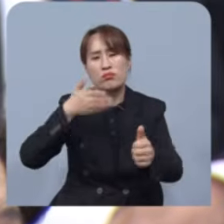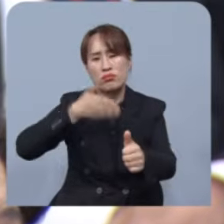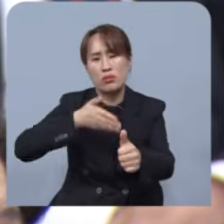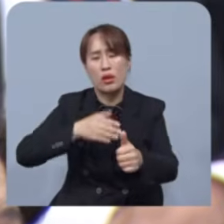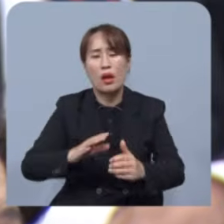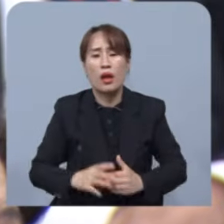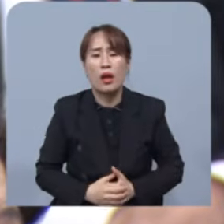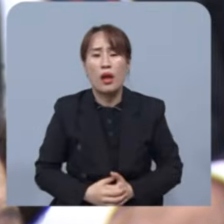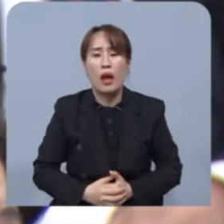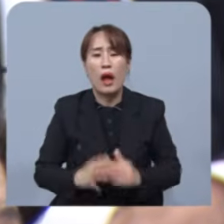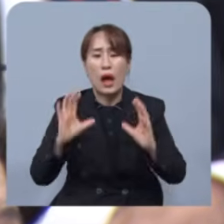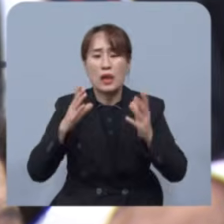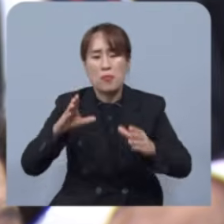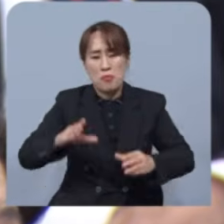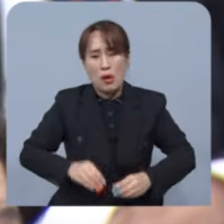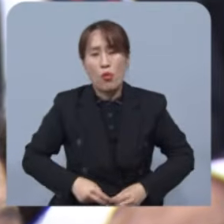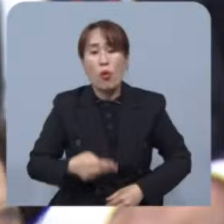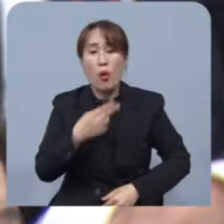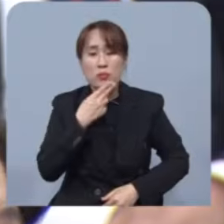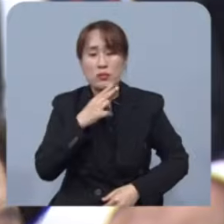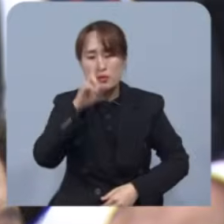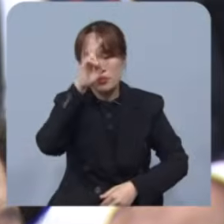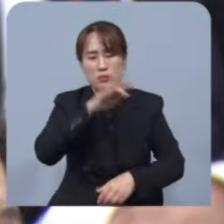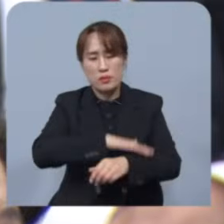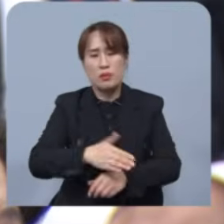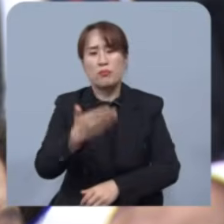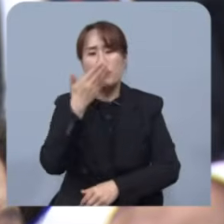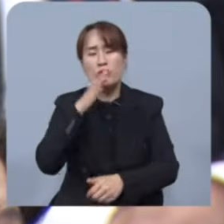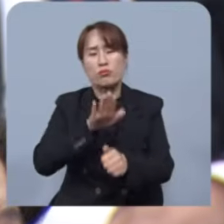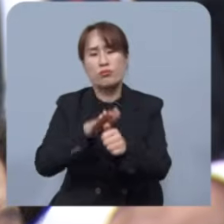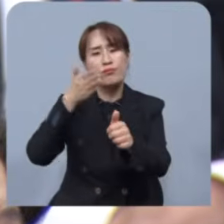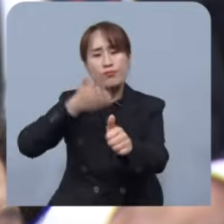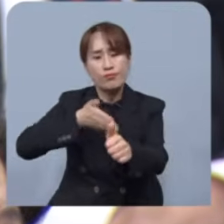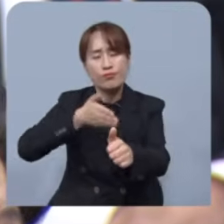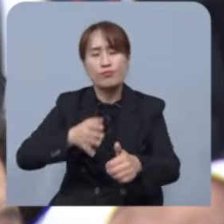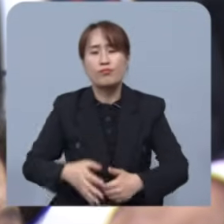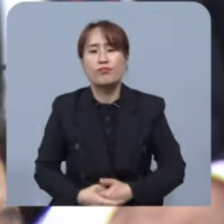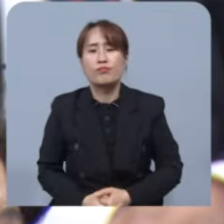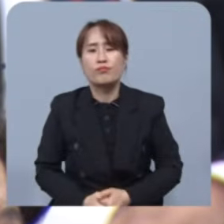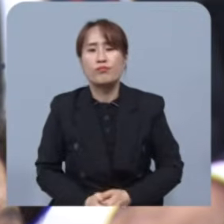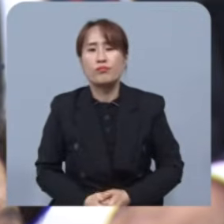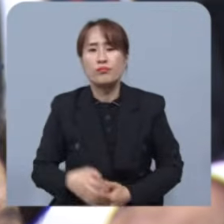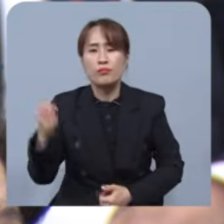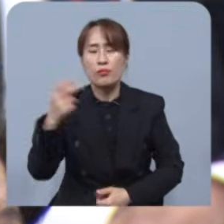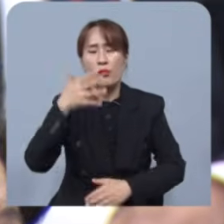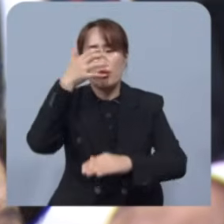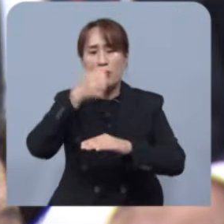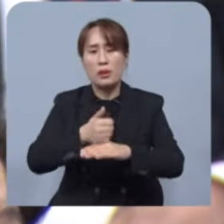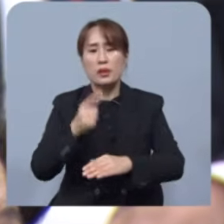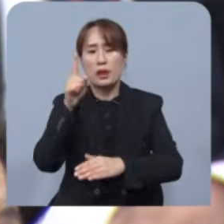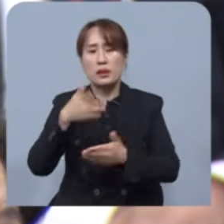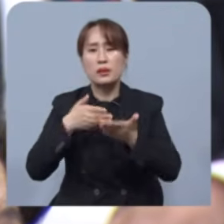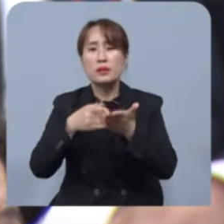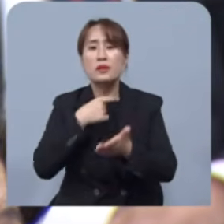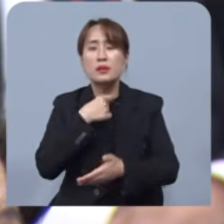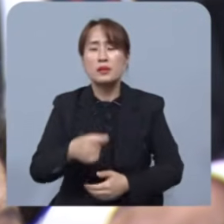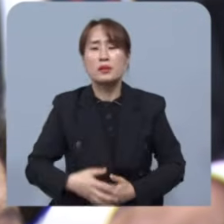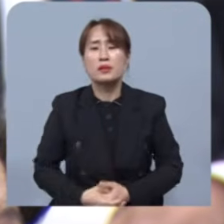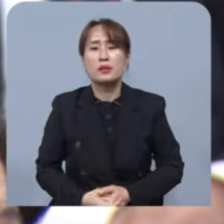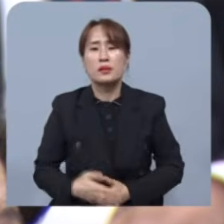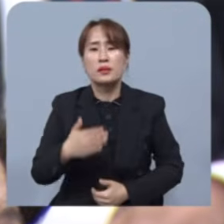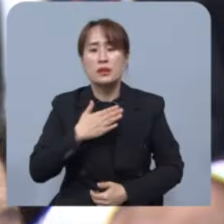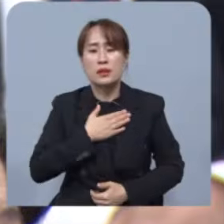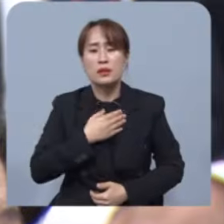해주셔서 아이들이 배고픔에서 힘들어하지 않게 도움 주시면 감사하겠고요. 그리고 또 마지막으로 하나는